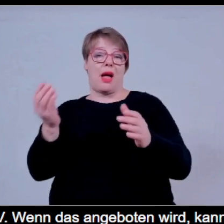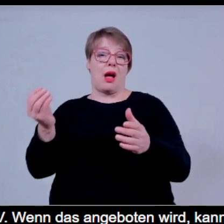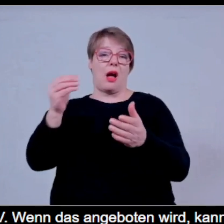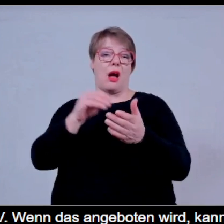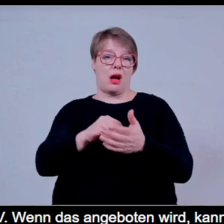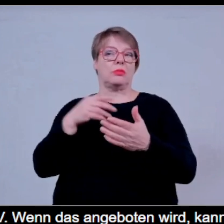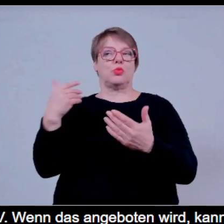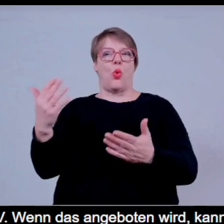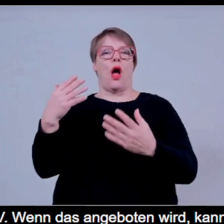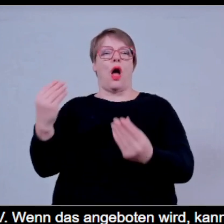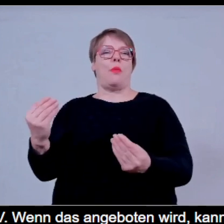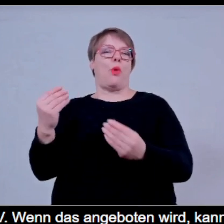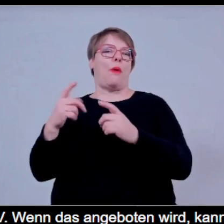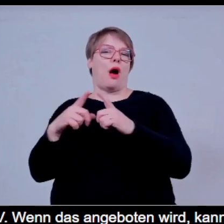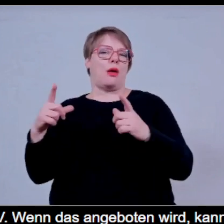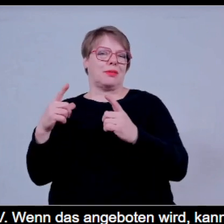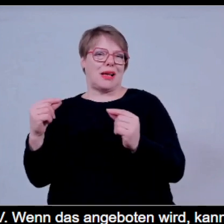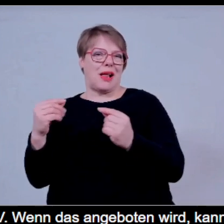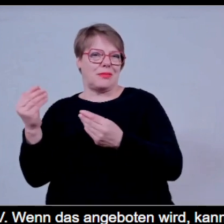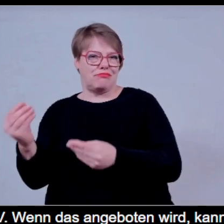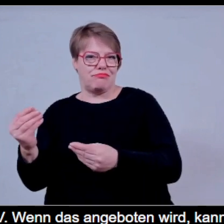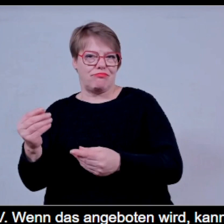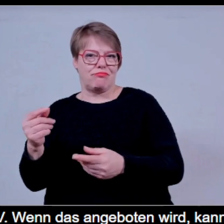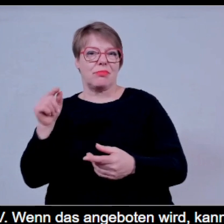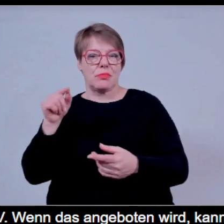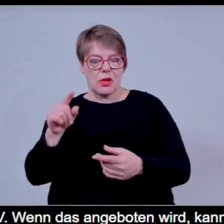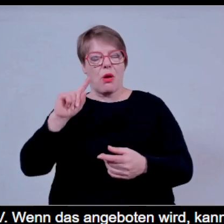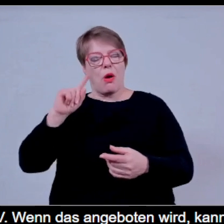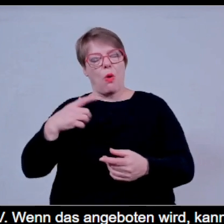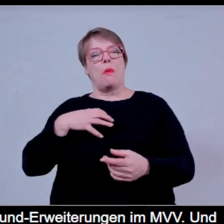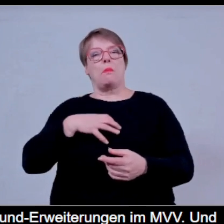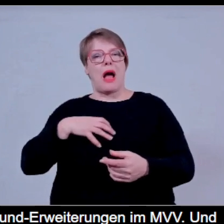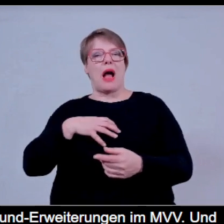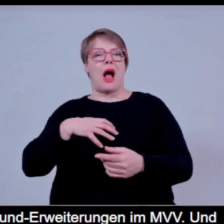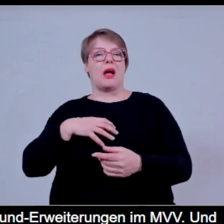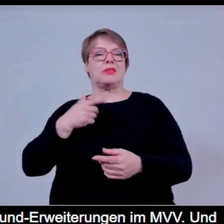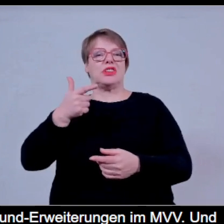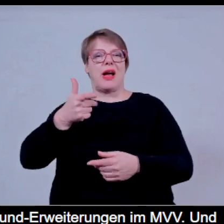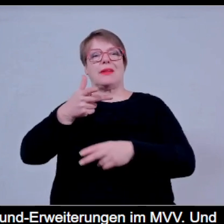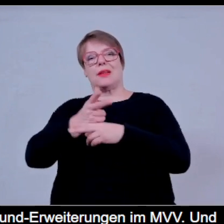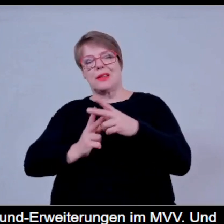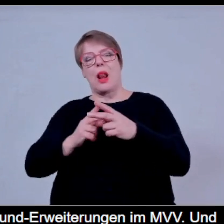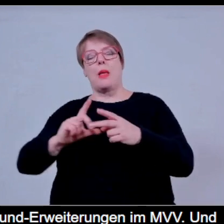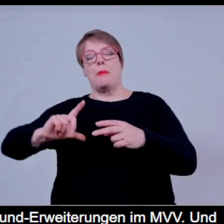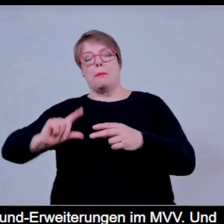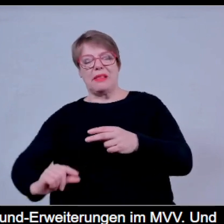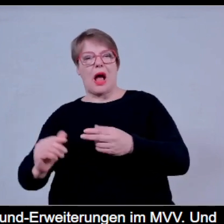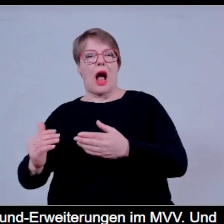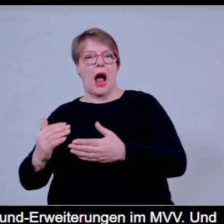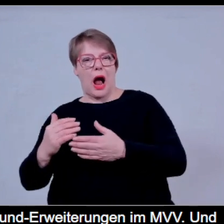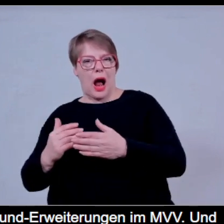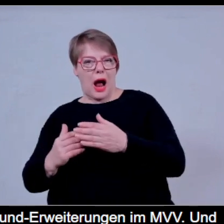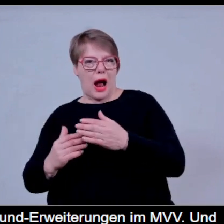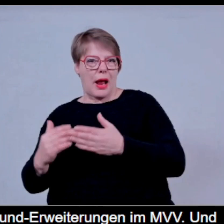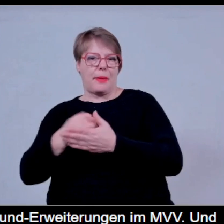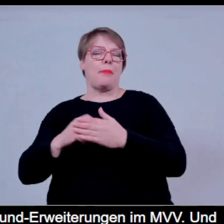Ort auch das 365 Euro Schülerticket einführen. Das haben wir auch entsprechend mitbeschlossen. Und das Gleiche gilt für den Landkreis